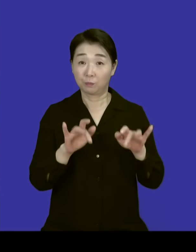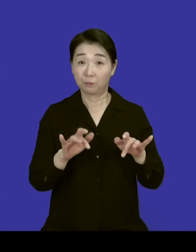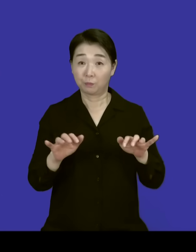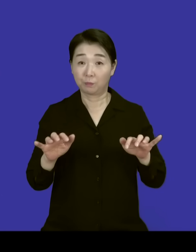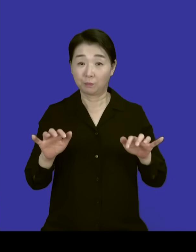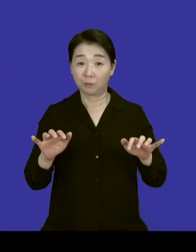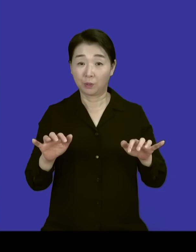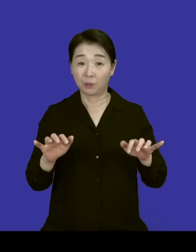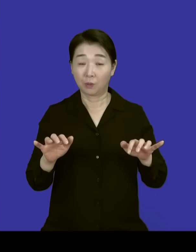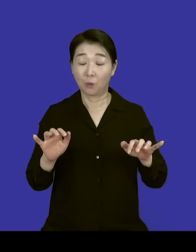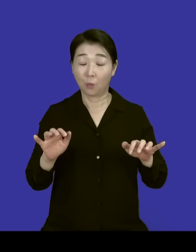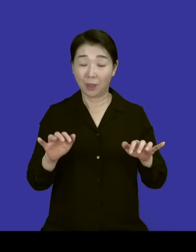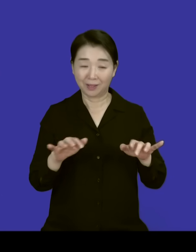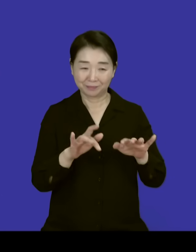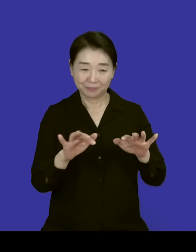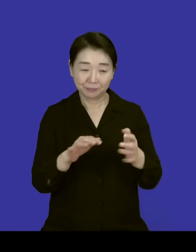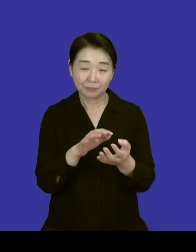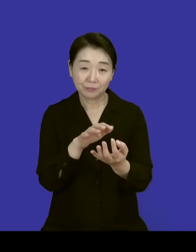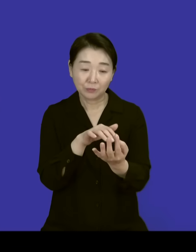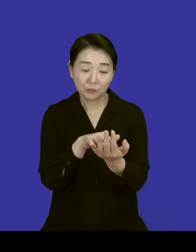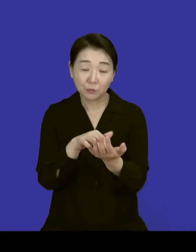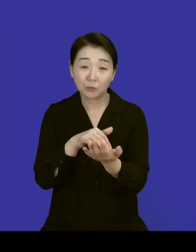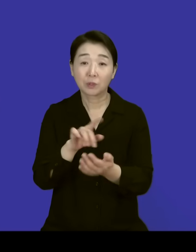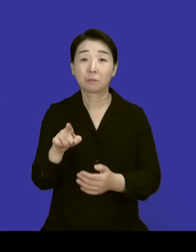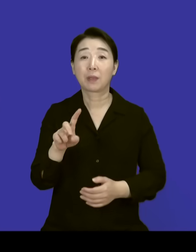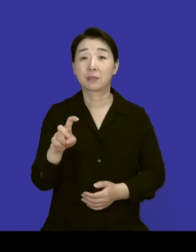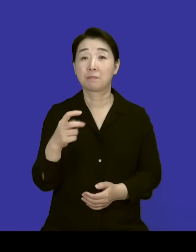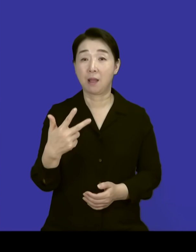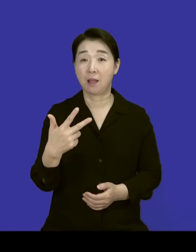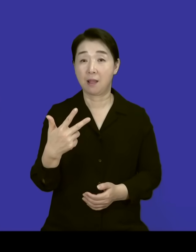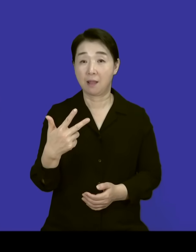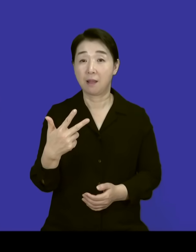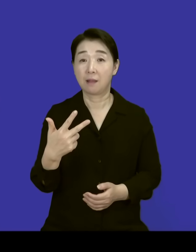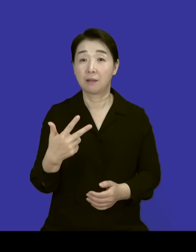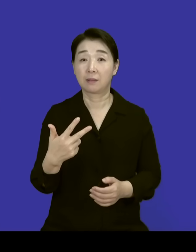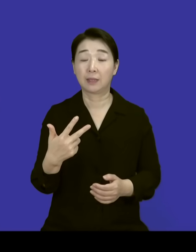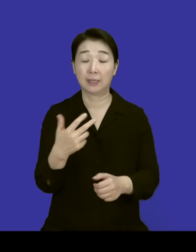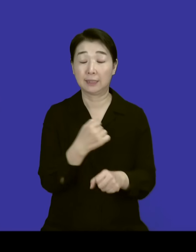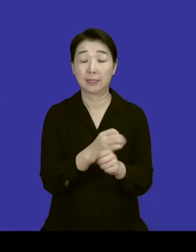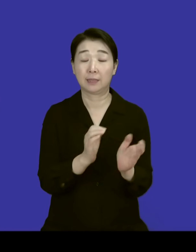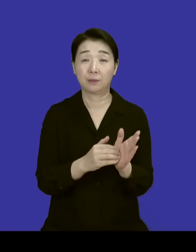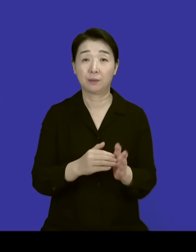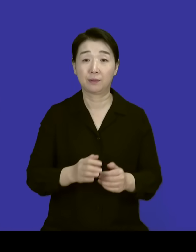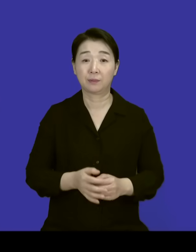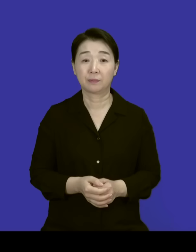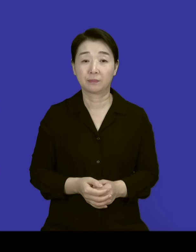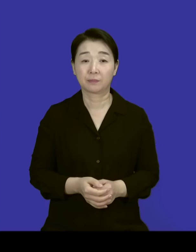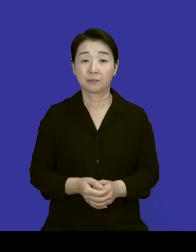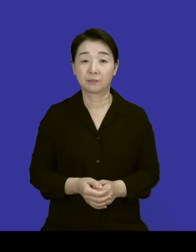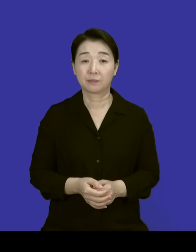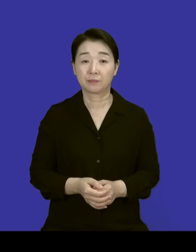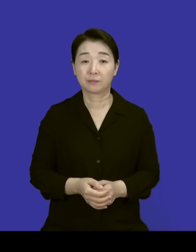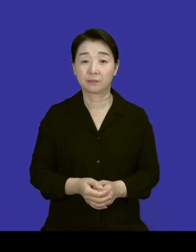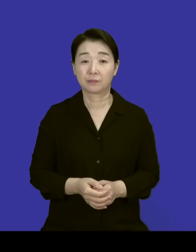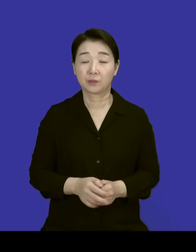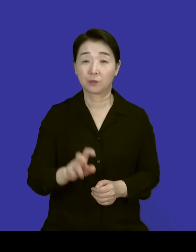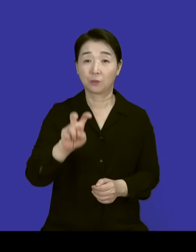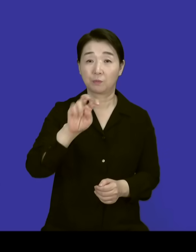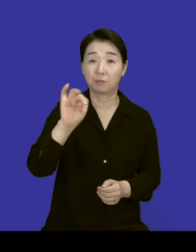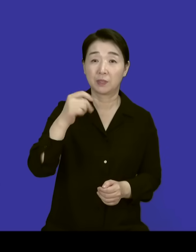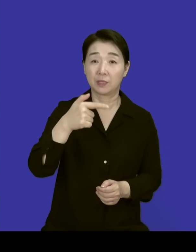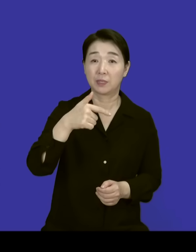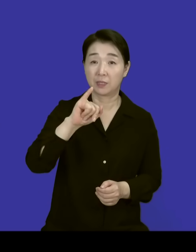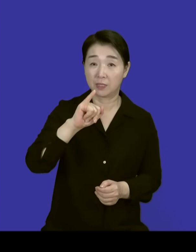나는 128개 정도 소리는 미디 인터페이스 되는 네. 키보드지 어떻게 보면. 그렇죠, 키보드. 키보드 하나랑 미디 인터페이스 그때 5만 원짜리인가